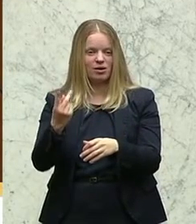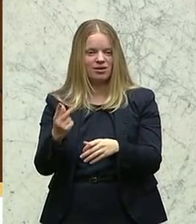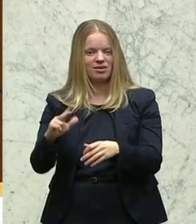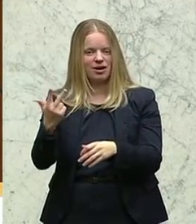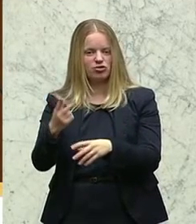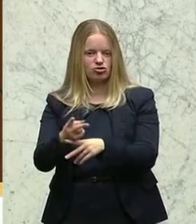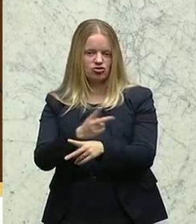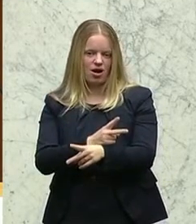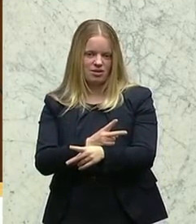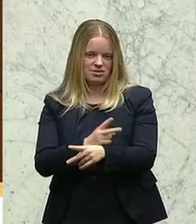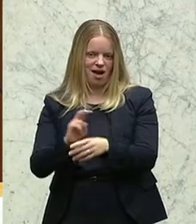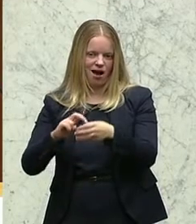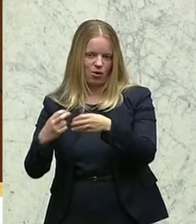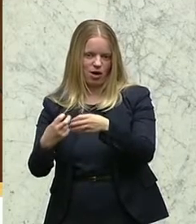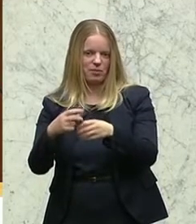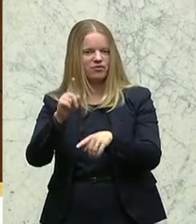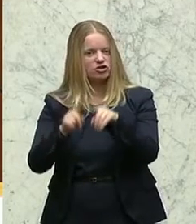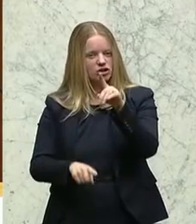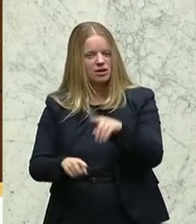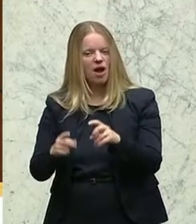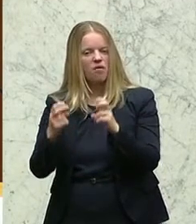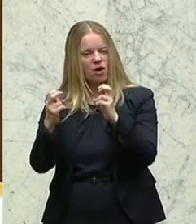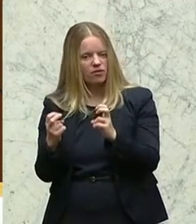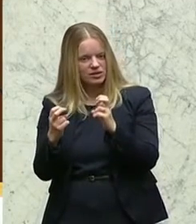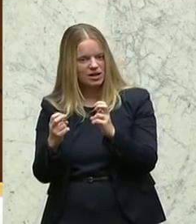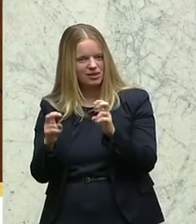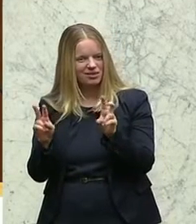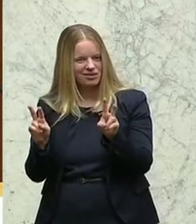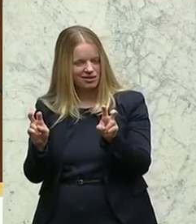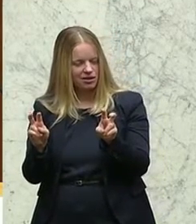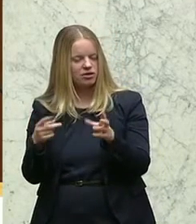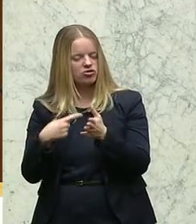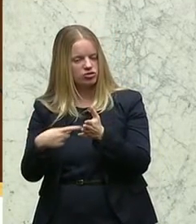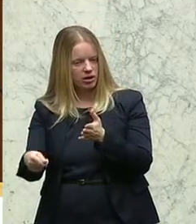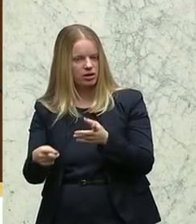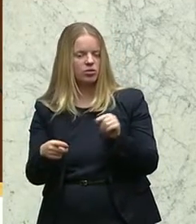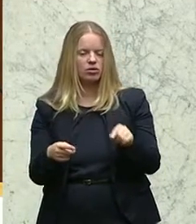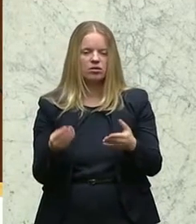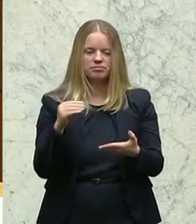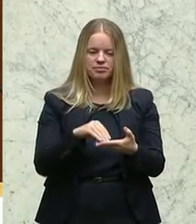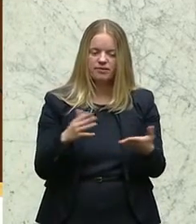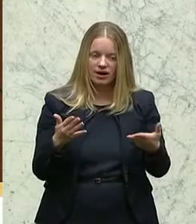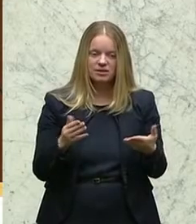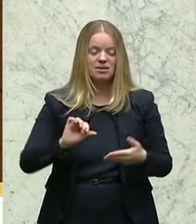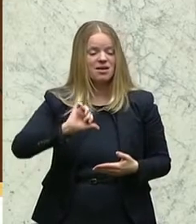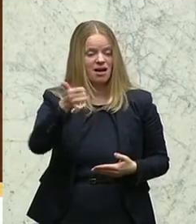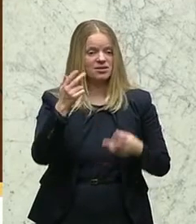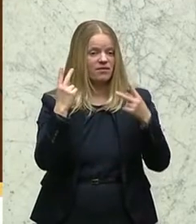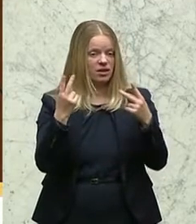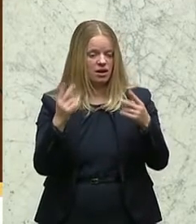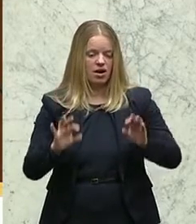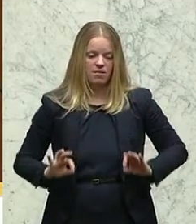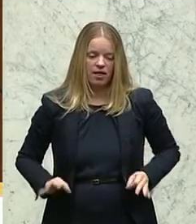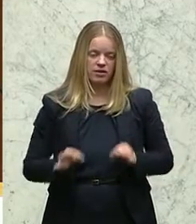mit unterschiedlichen Aufenthaltstiteln gestrichen. Im Vordergrund für ein Anerkennungsverfahren steht eine Qualifikation aus